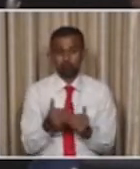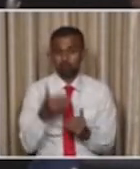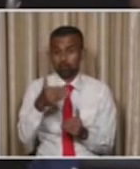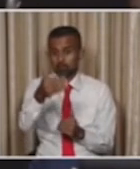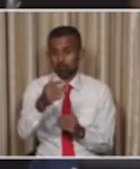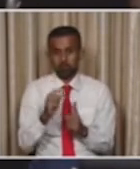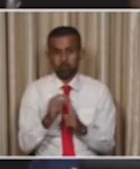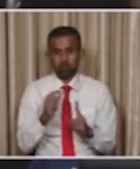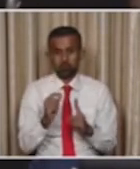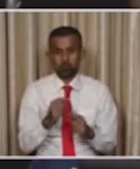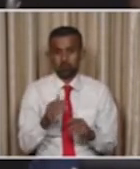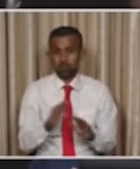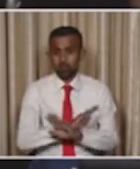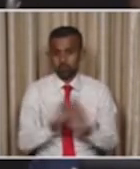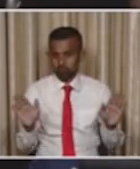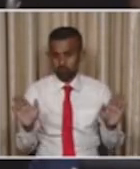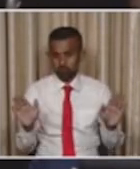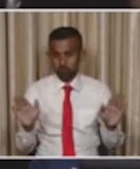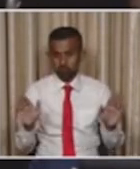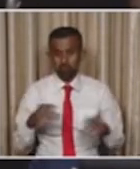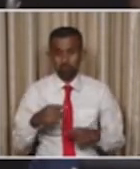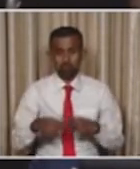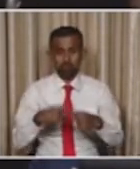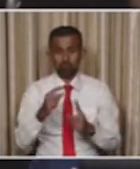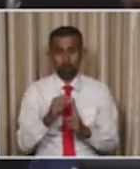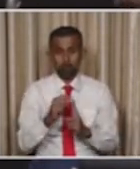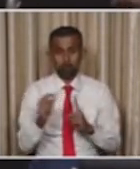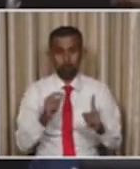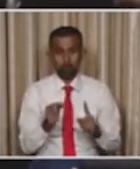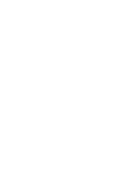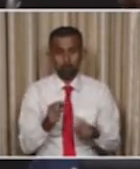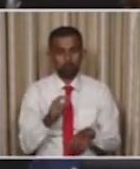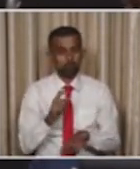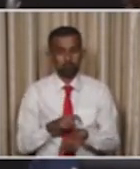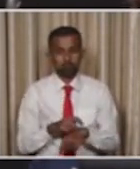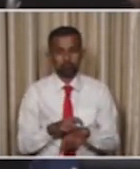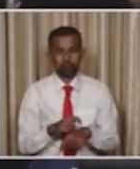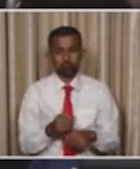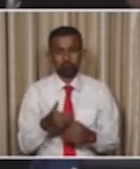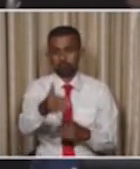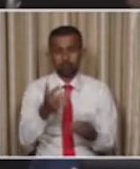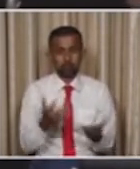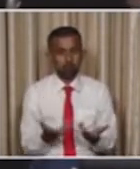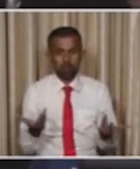මේ පාර්ලිමේන්තුවේ ගෙනියන්න දෙන්න එපා. එහෙම ගෙනිච්චොත් එම මේ පාර්ලිමේන්තුවට වැඩි ආයුෂ නැහැ. අපිට වැඩි කල් යන්න බෑ මේ පාර්ලිමේන්තුවට.